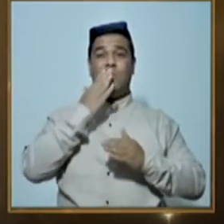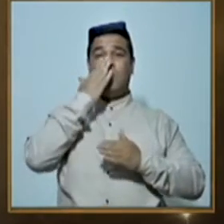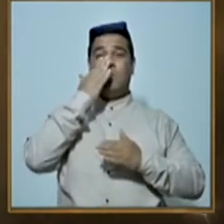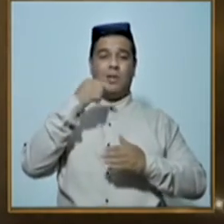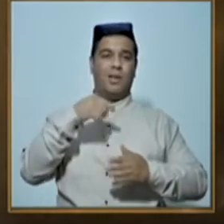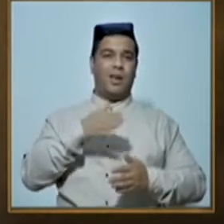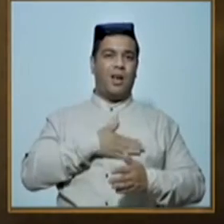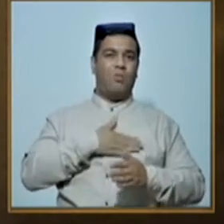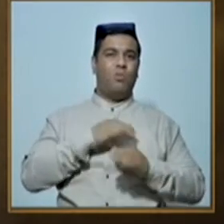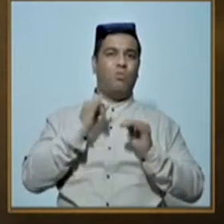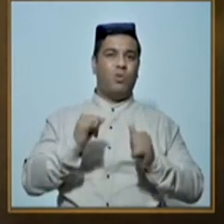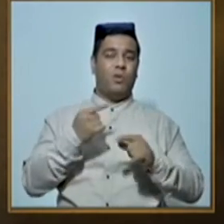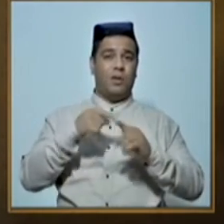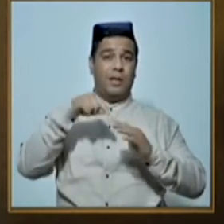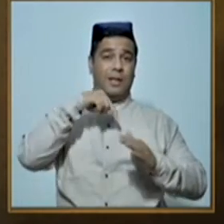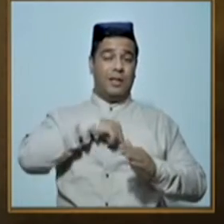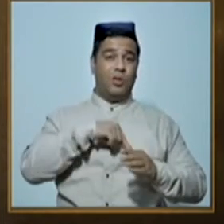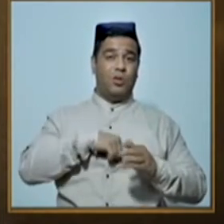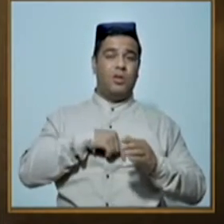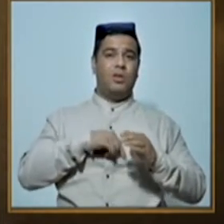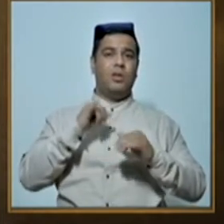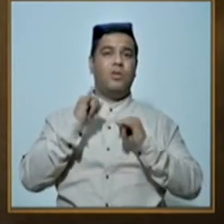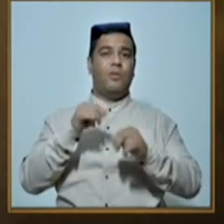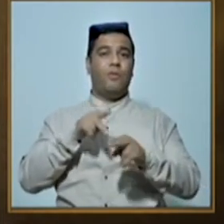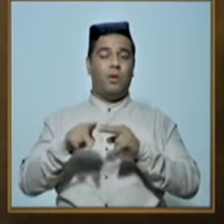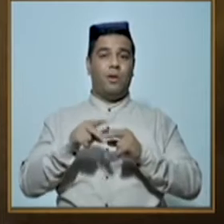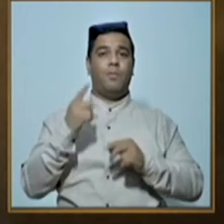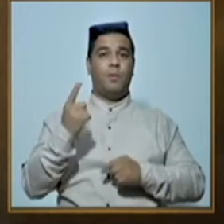dardi bo'lib, insonning ichidagi sifatlardan bir sifat.